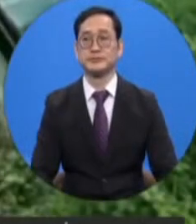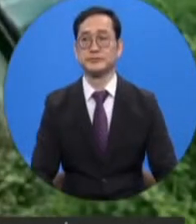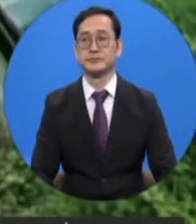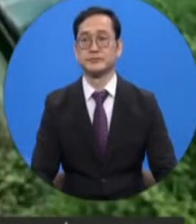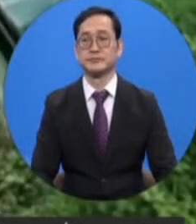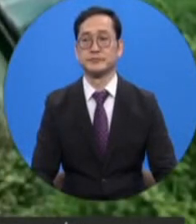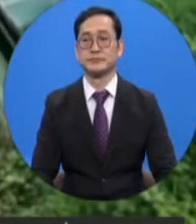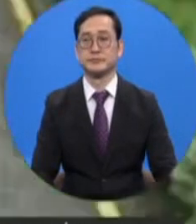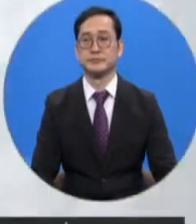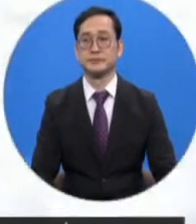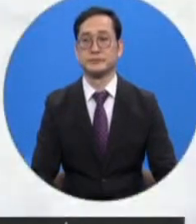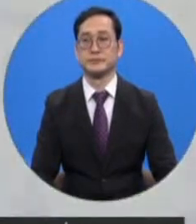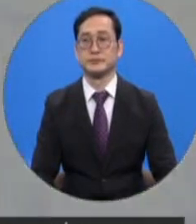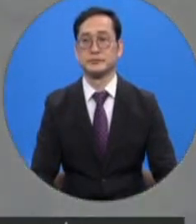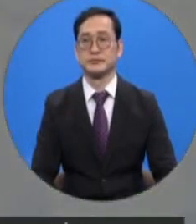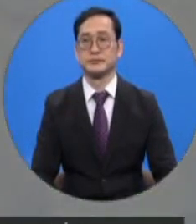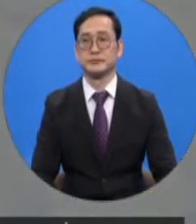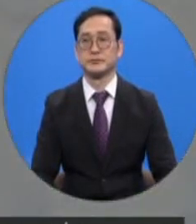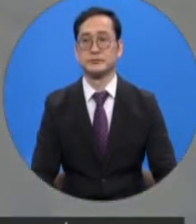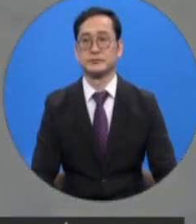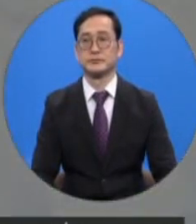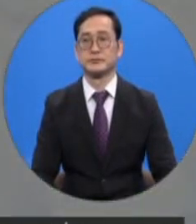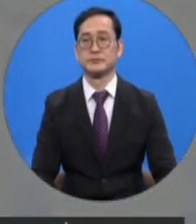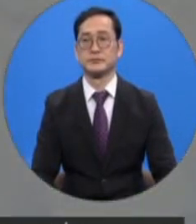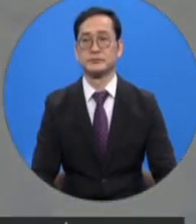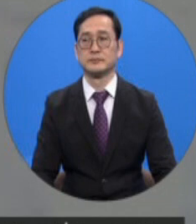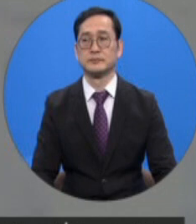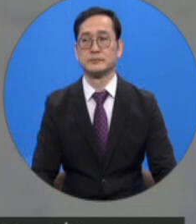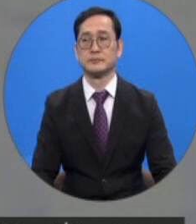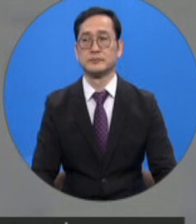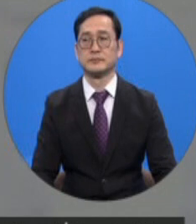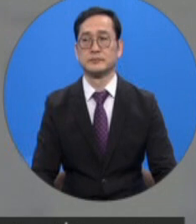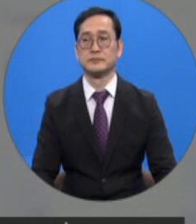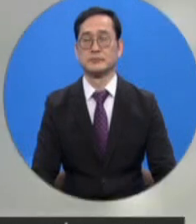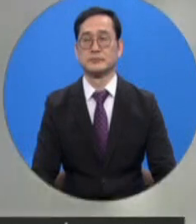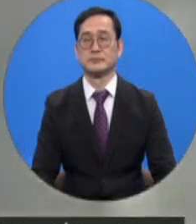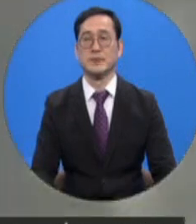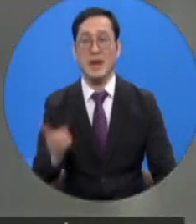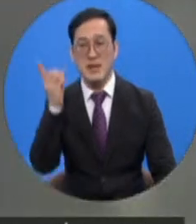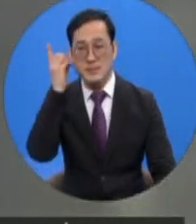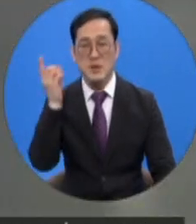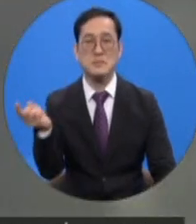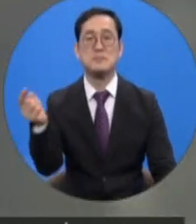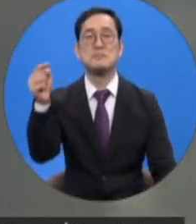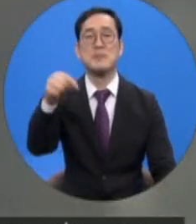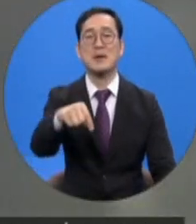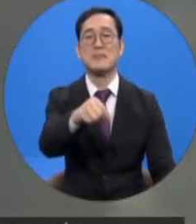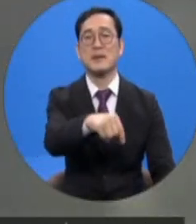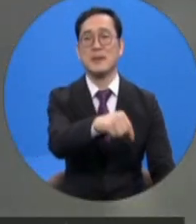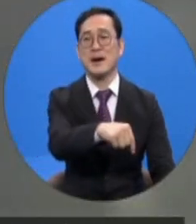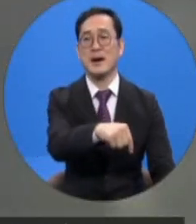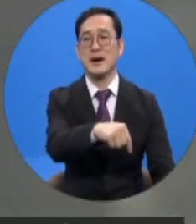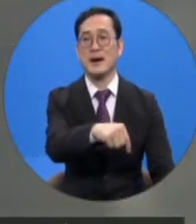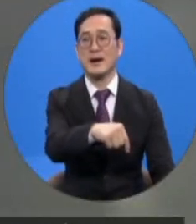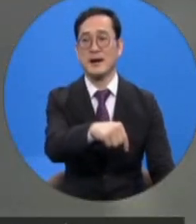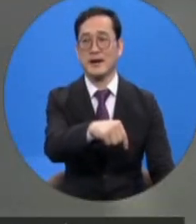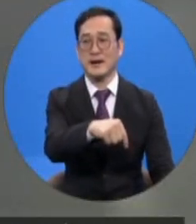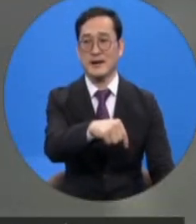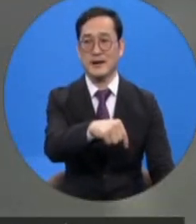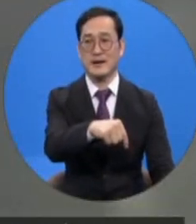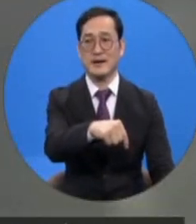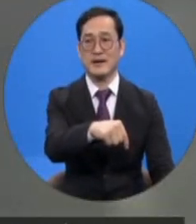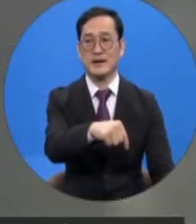자, 이재명 기자 지금 CCTV고 집어 던졌어요. 그리고 유동규 씨 핸드폰이 떨어졌죠. 예. 그리고 나서 이 핸드폰